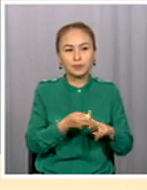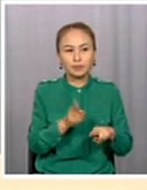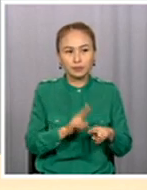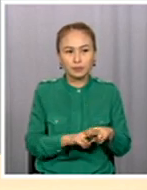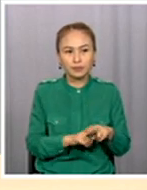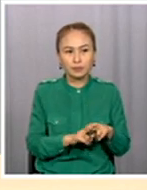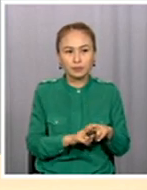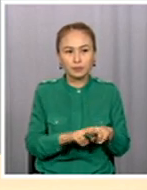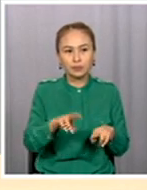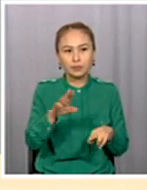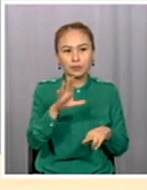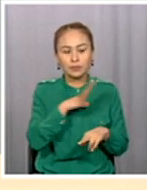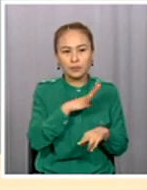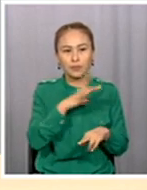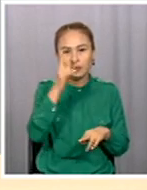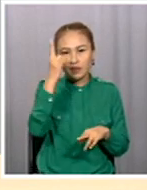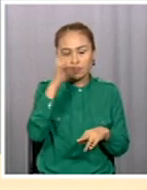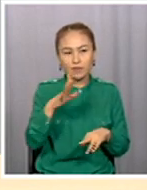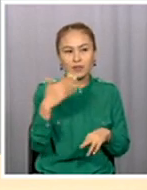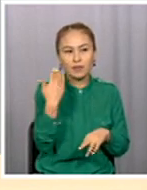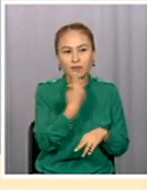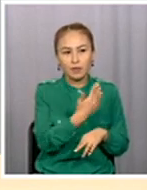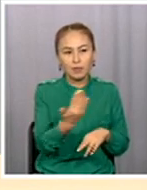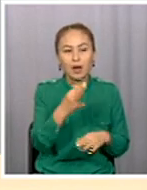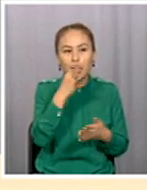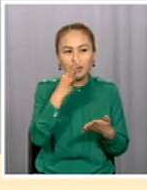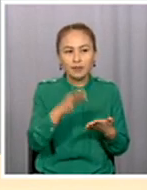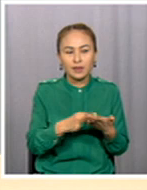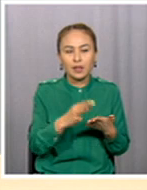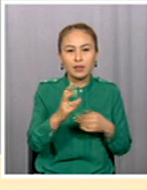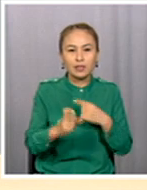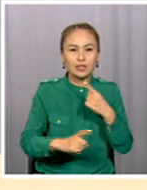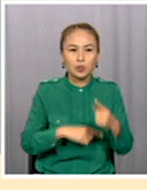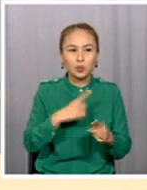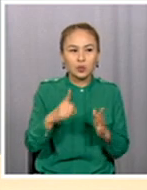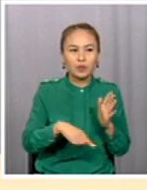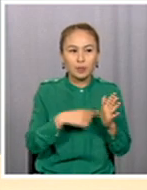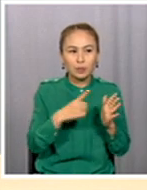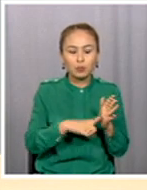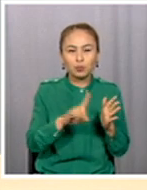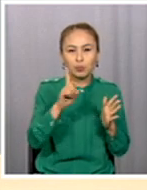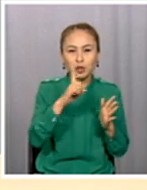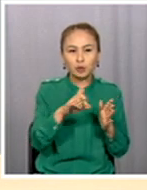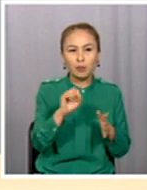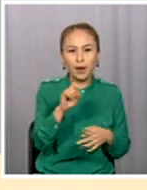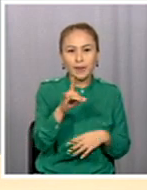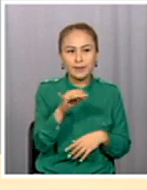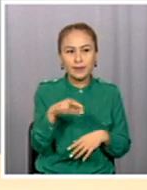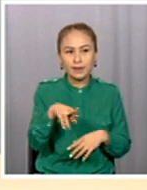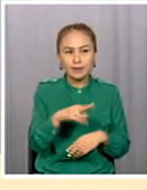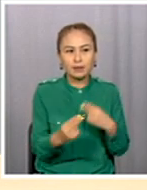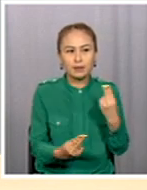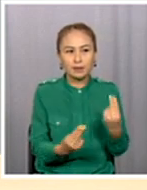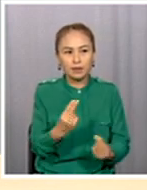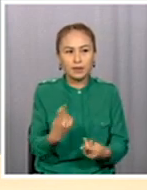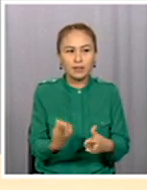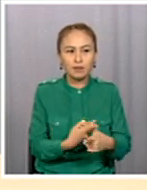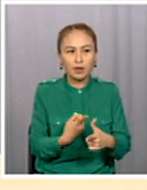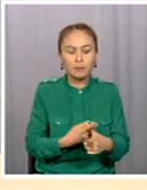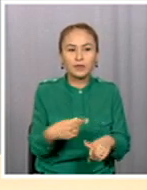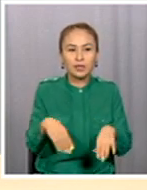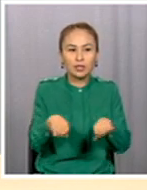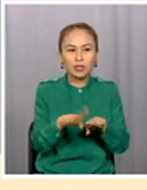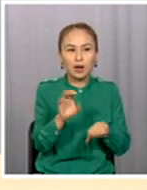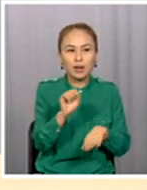информацию, которая известна вам, ответьте на следующие вопросы. Почему азиатские игры,